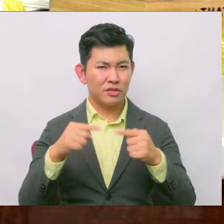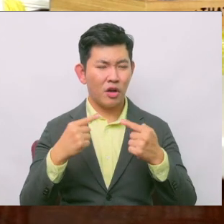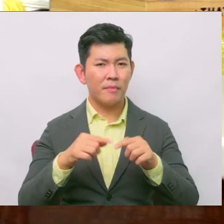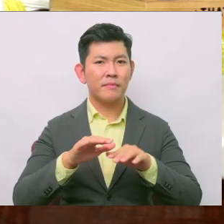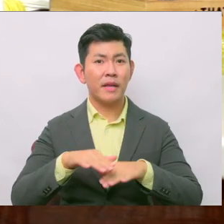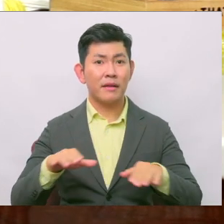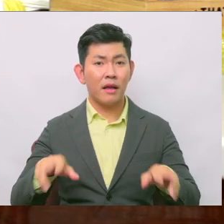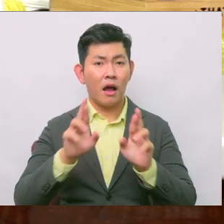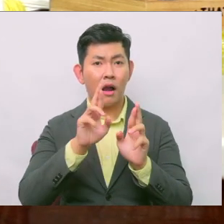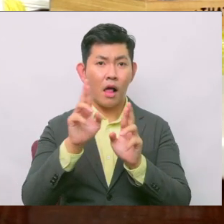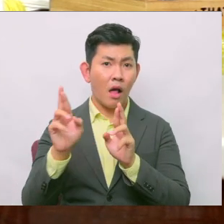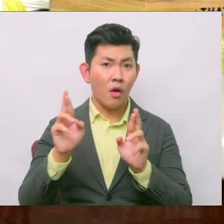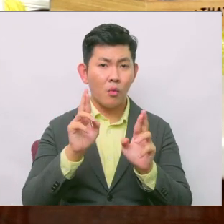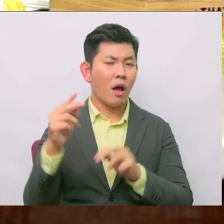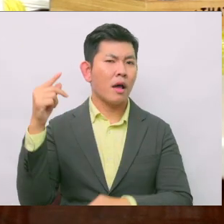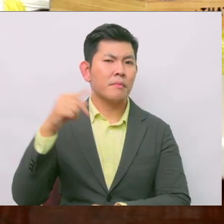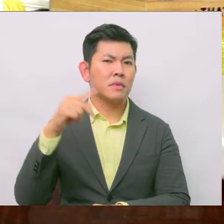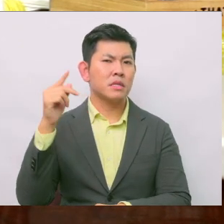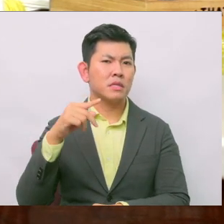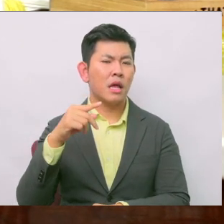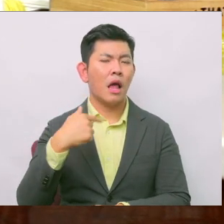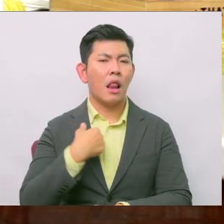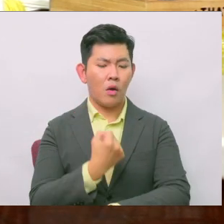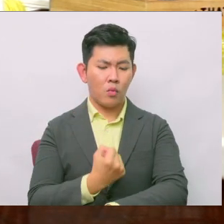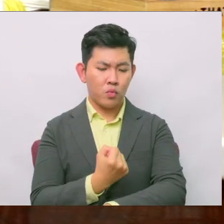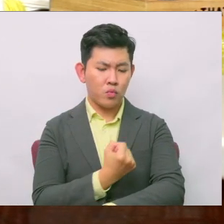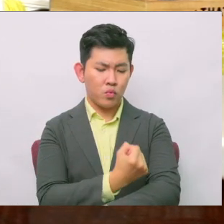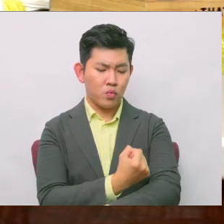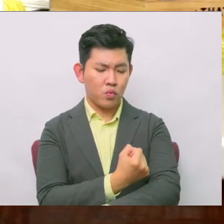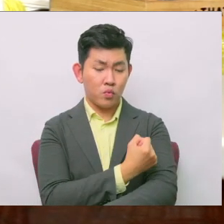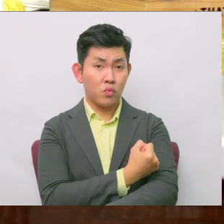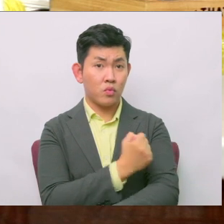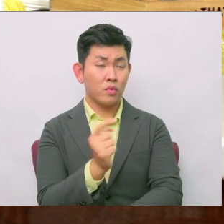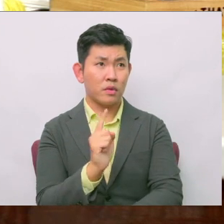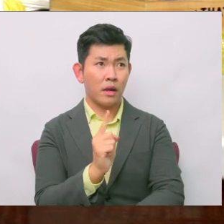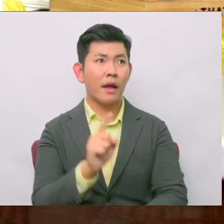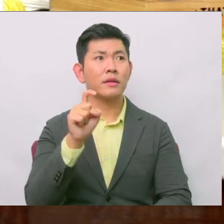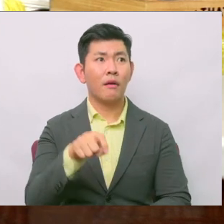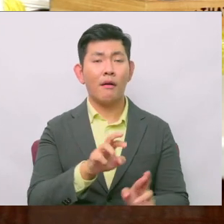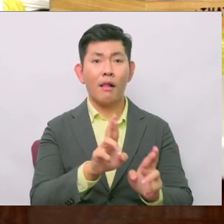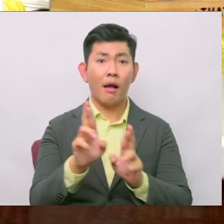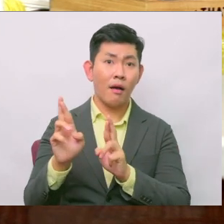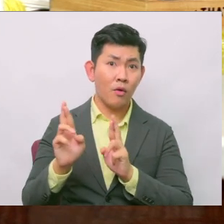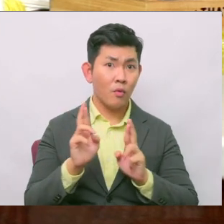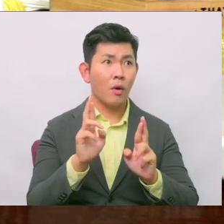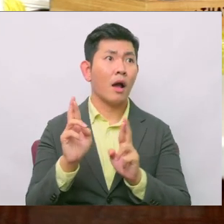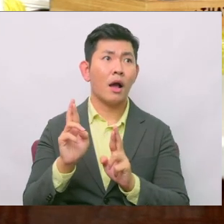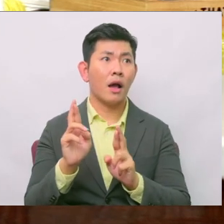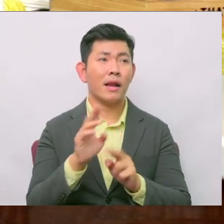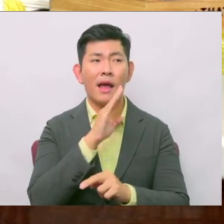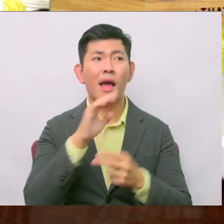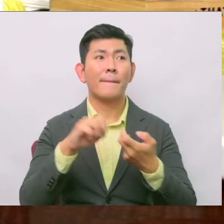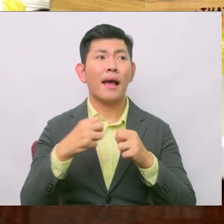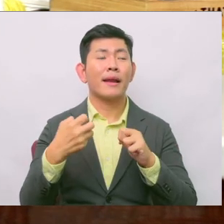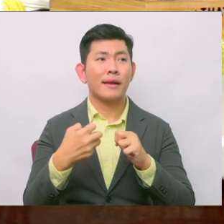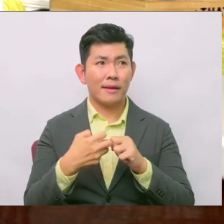ดระวังเป็นพิเศษขณะที่เราจะต้องใช้ประคบกับเขาก็คือจะต้องระมัดระวังในกรณีของเด็กที่มีปัญหา